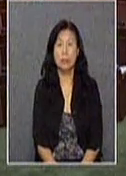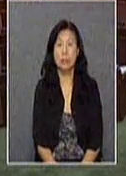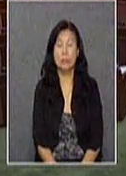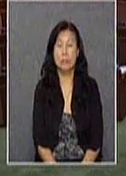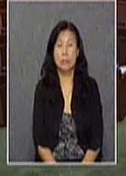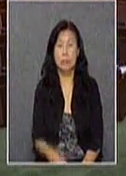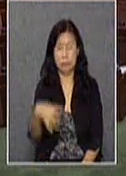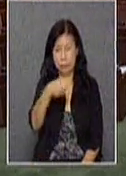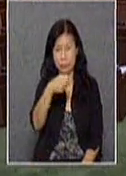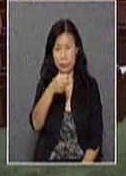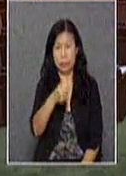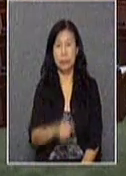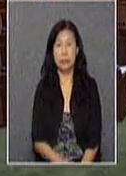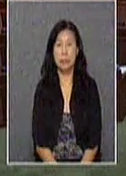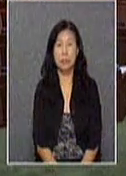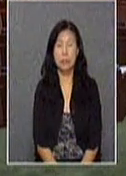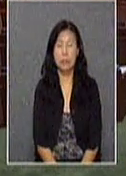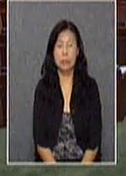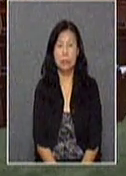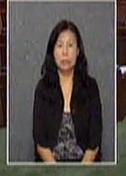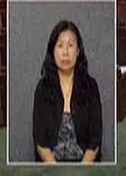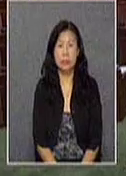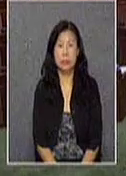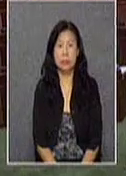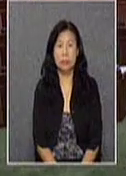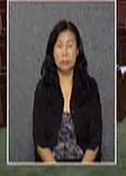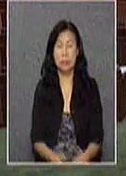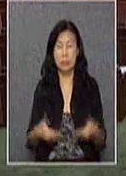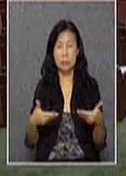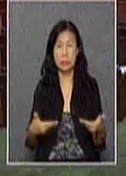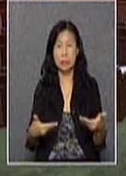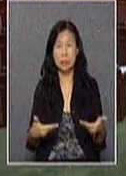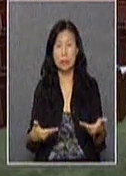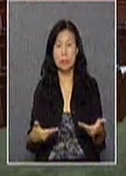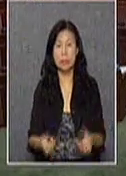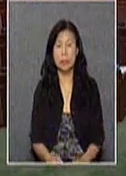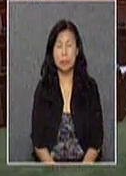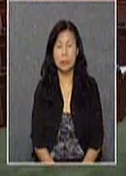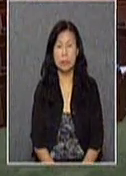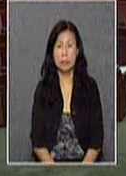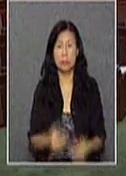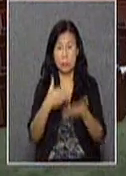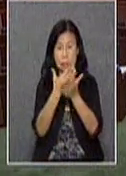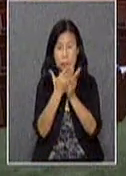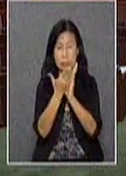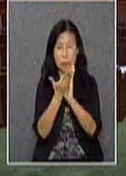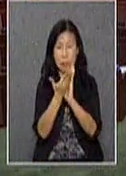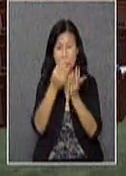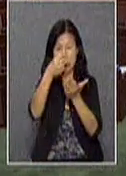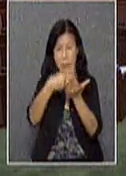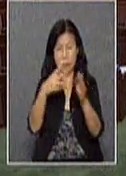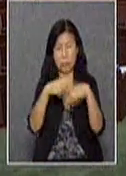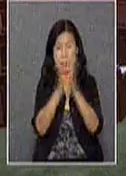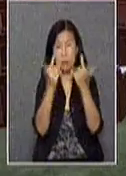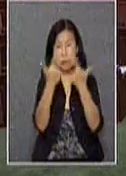主席，對於呢啲嘅咁多項嘅辯論，其中有